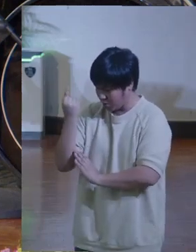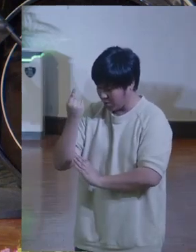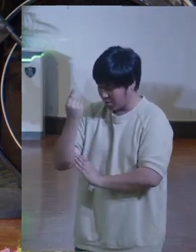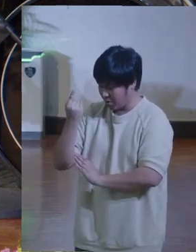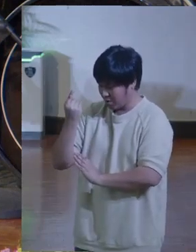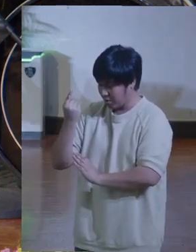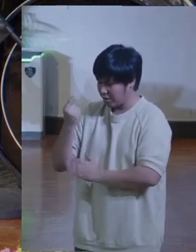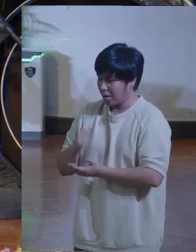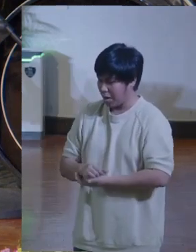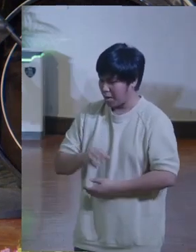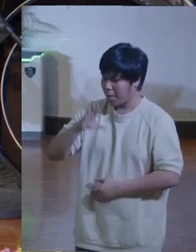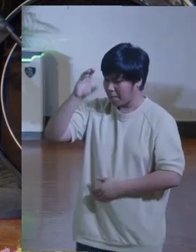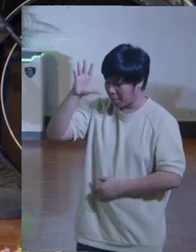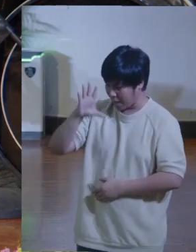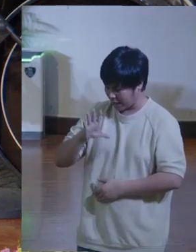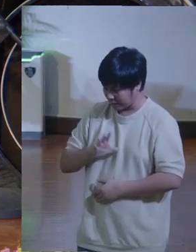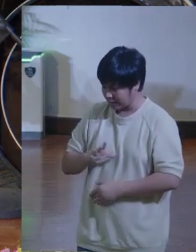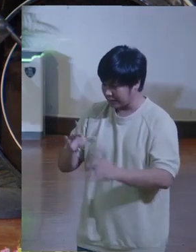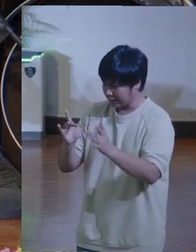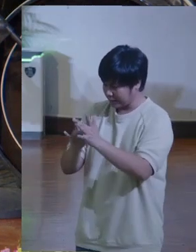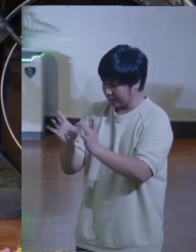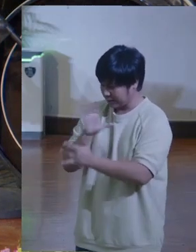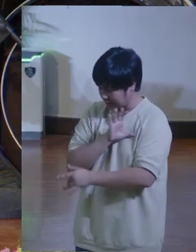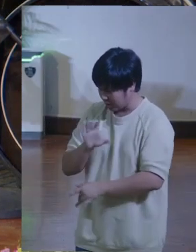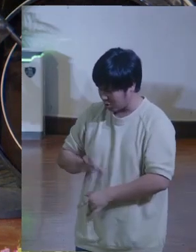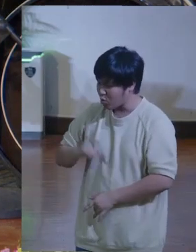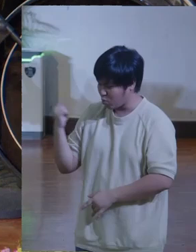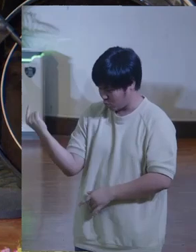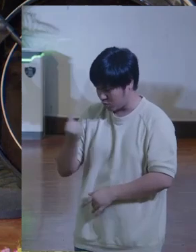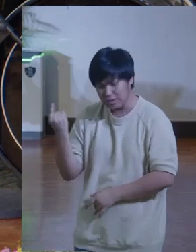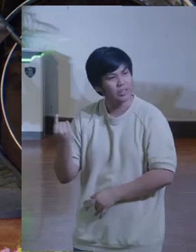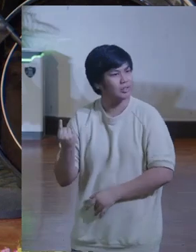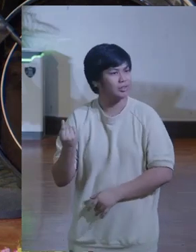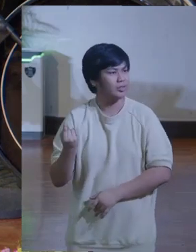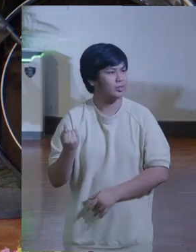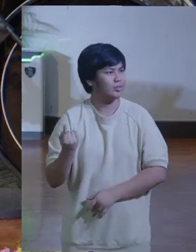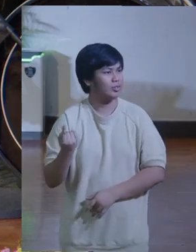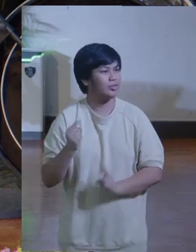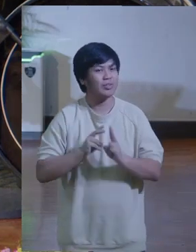and men, the man Christ Jesus.